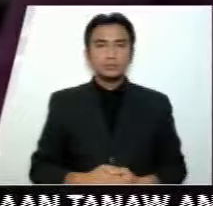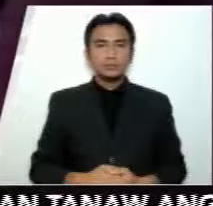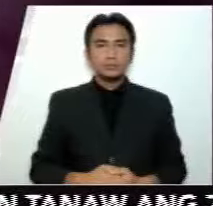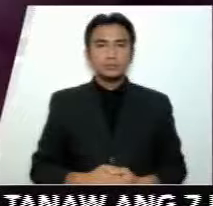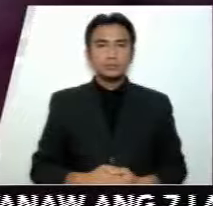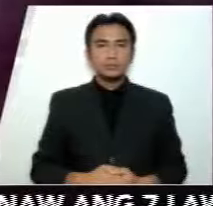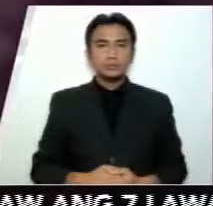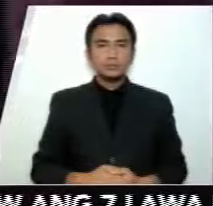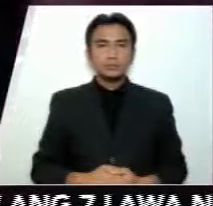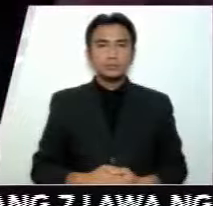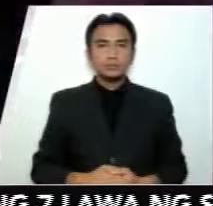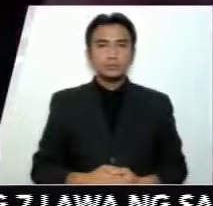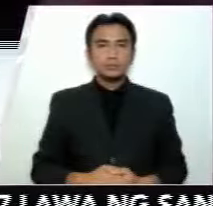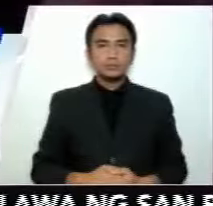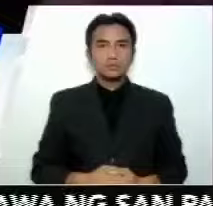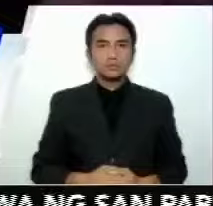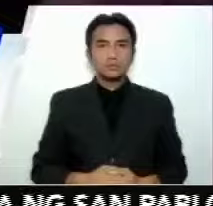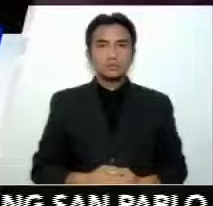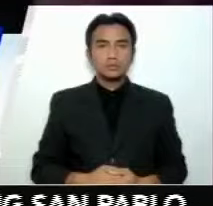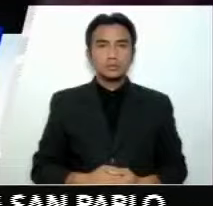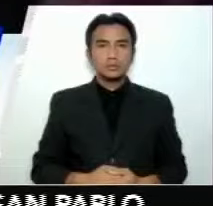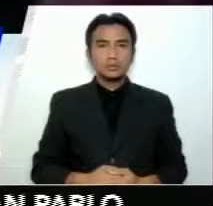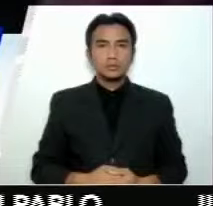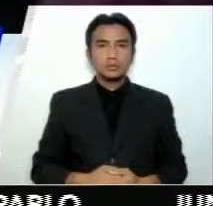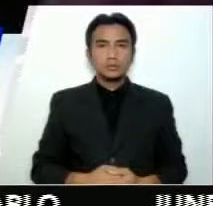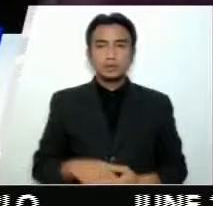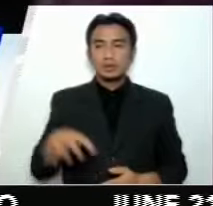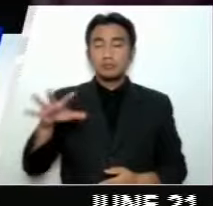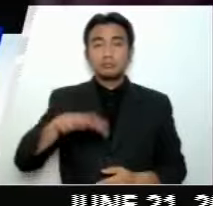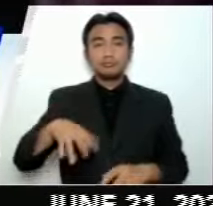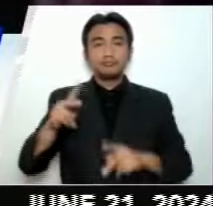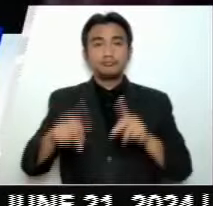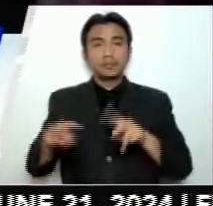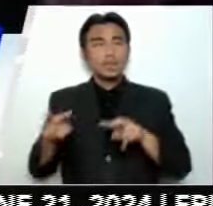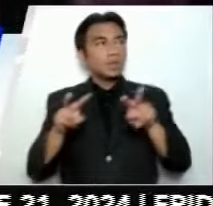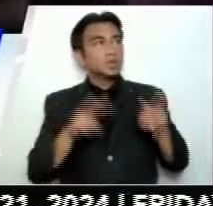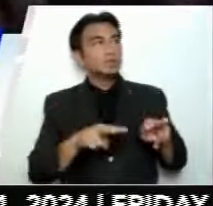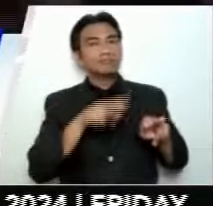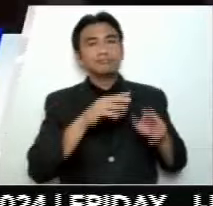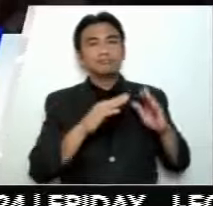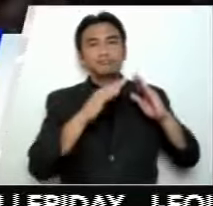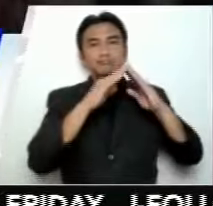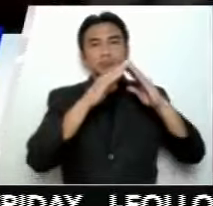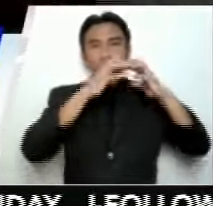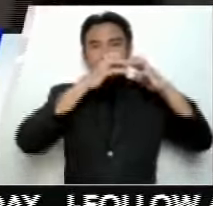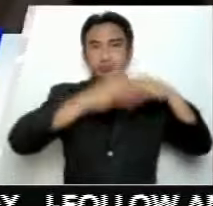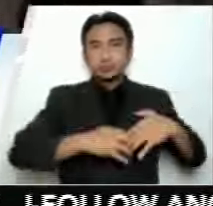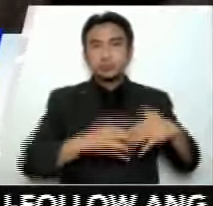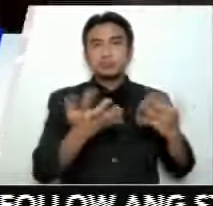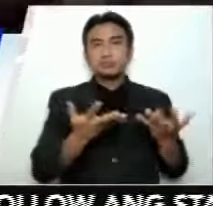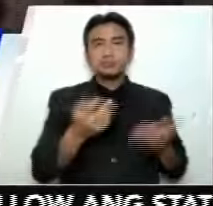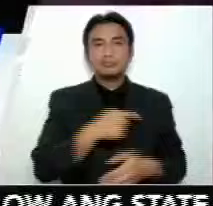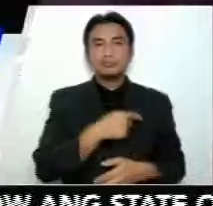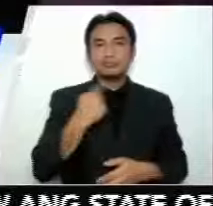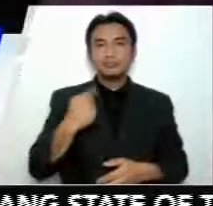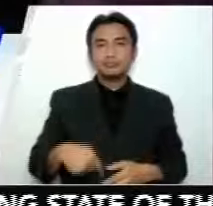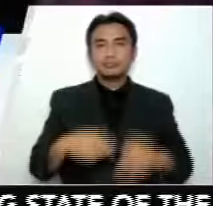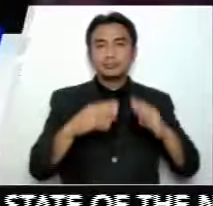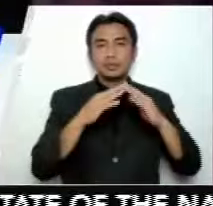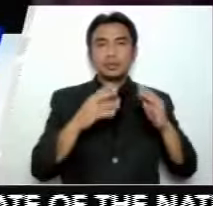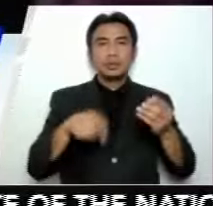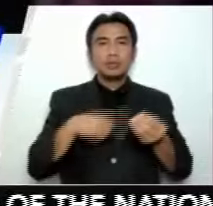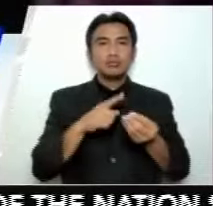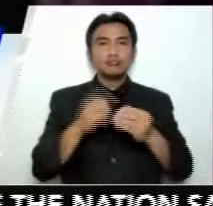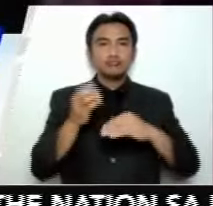nawawala Pinanood na lang ng mga residente ang pagguho ng bahay na iyan sa China nangyari yan sa kasagsagan ng landslide dulot ng